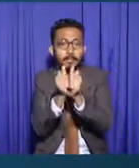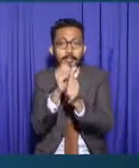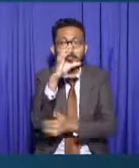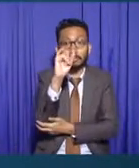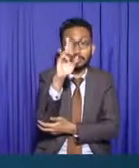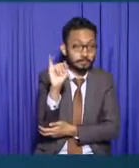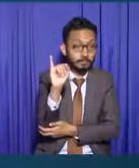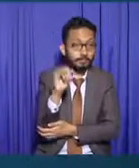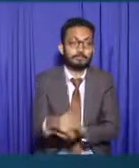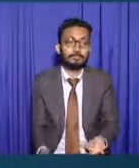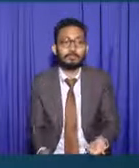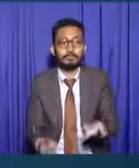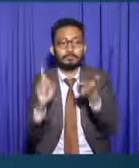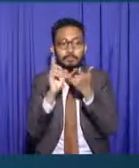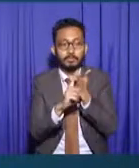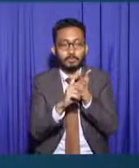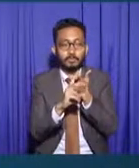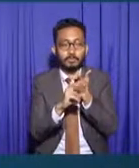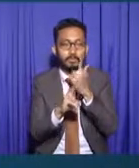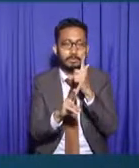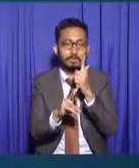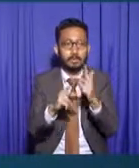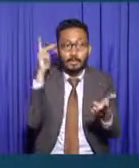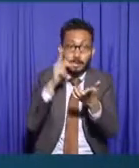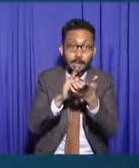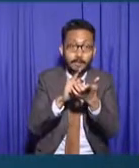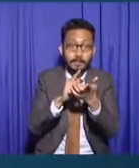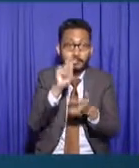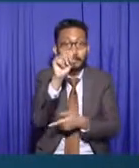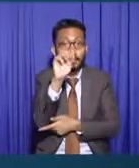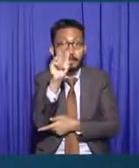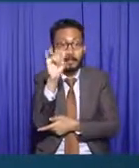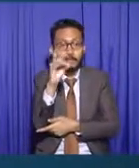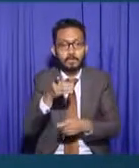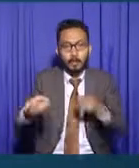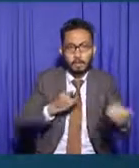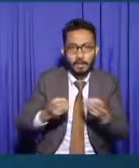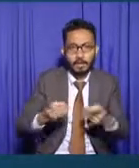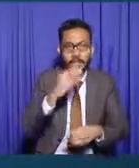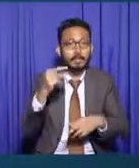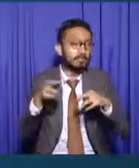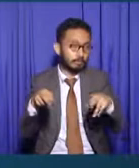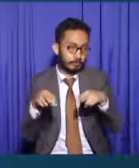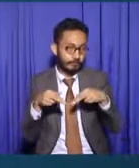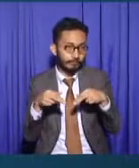mengenal pasti perbedaan trik dengan ciri